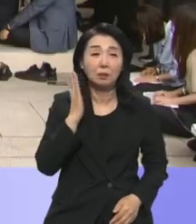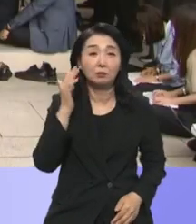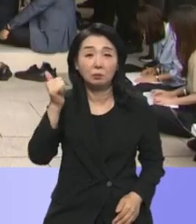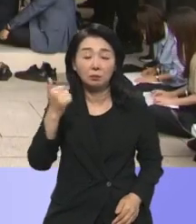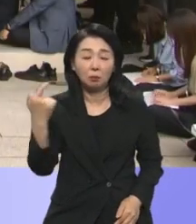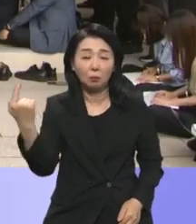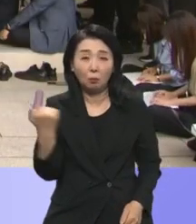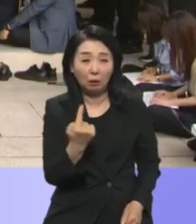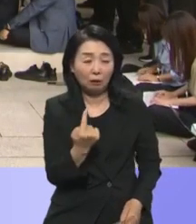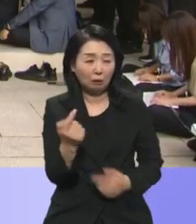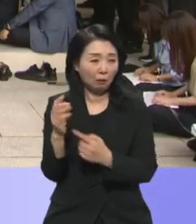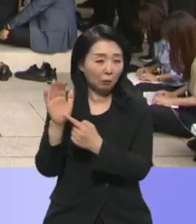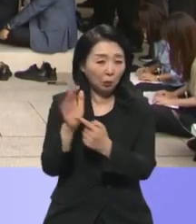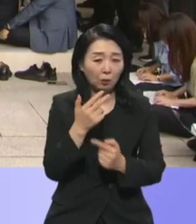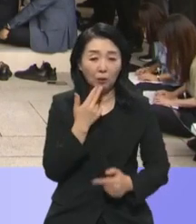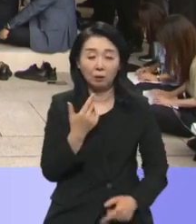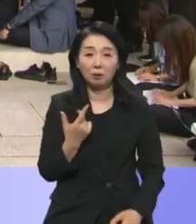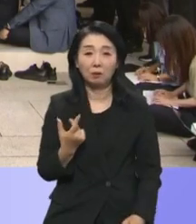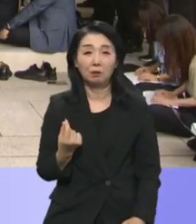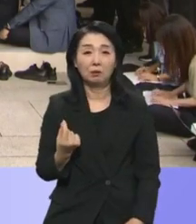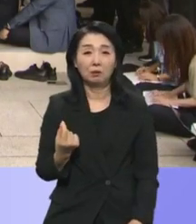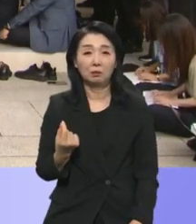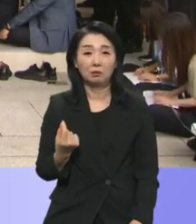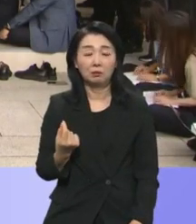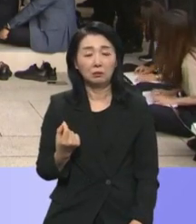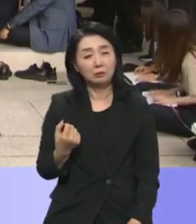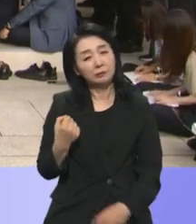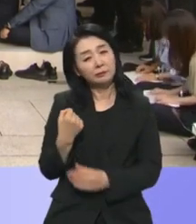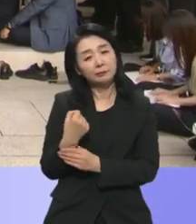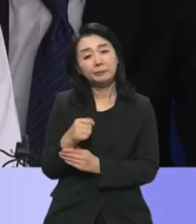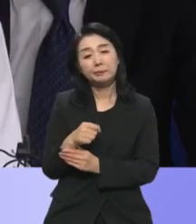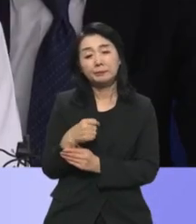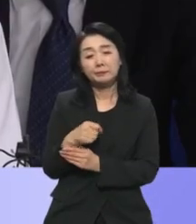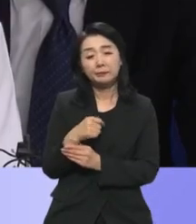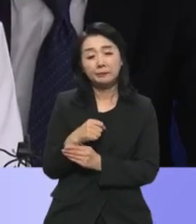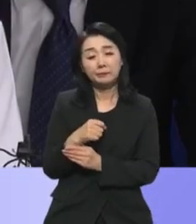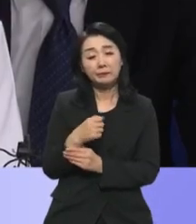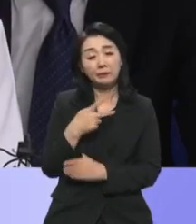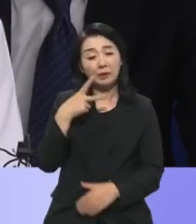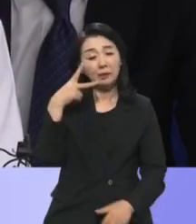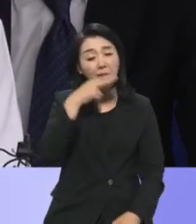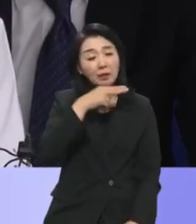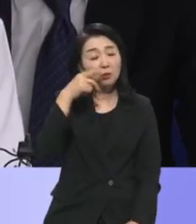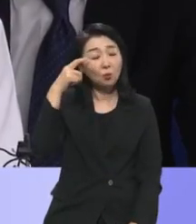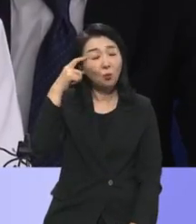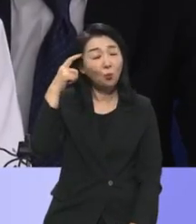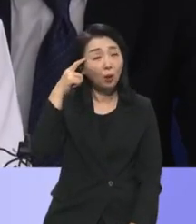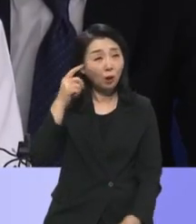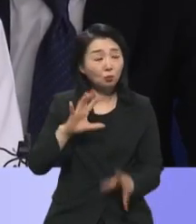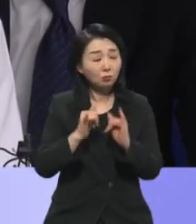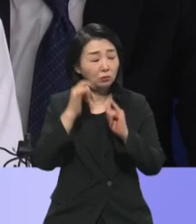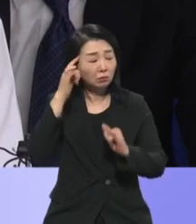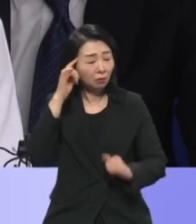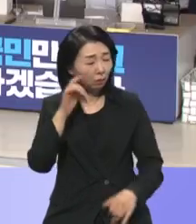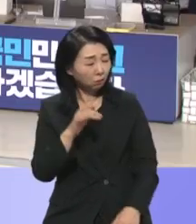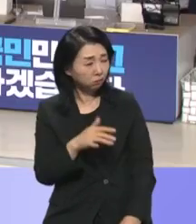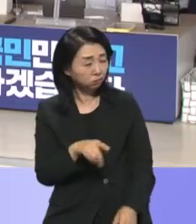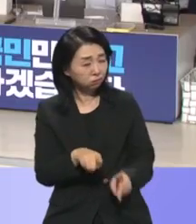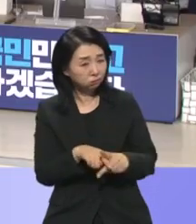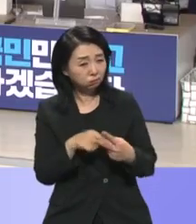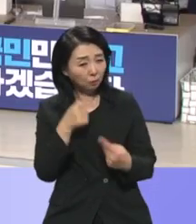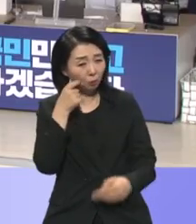아무런 표현도 하지 않고 그런데 글쎄요 왜 단식을 하는지에 대한 국민적 공감도가 아직 없는데